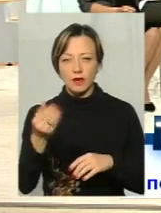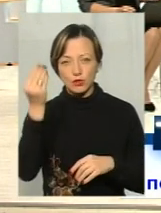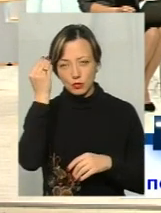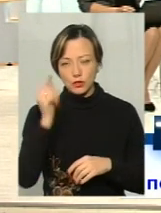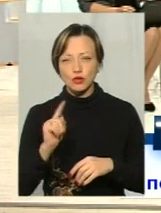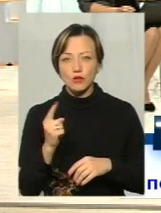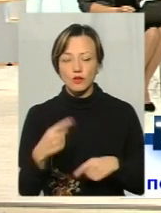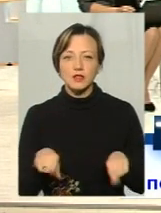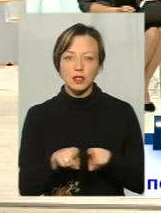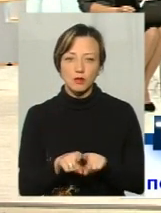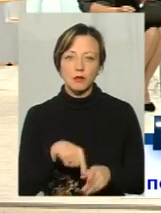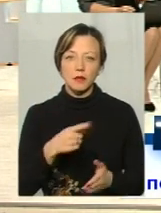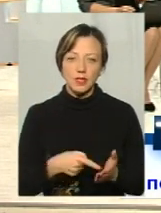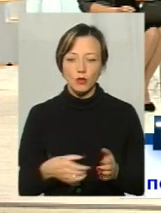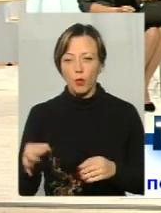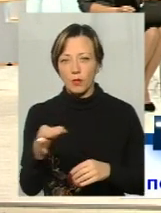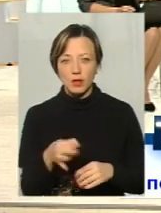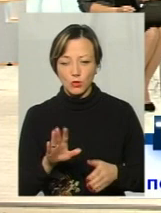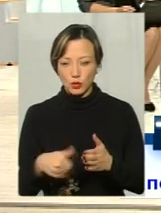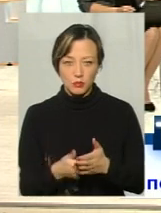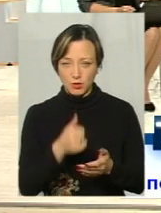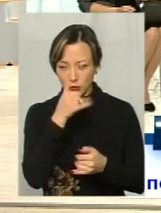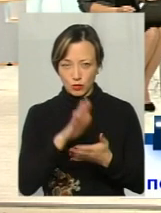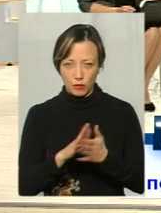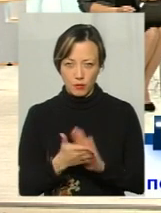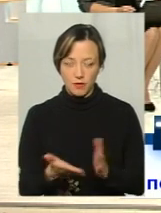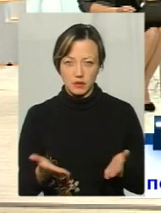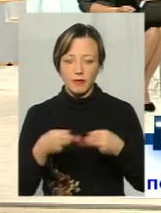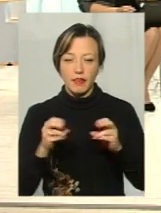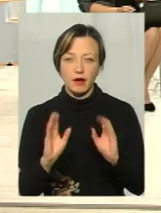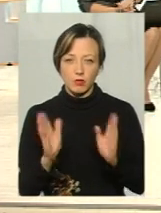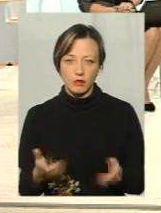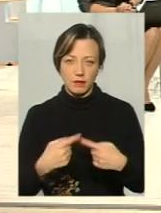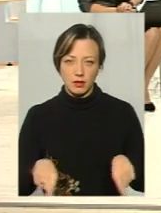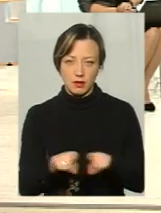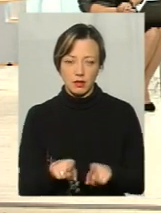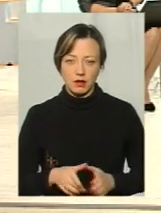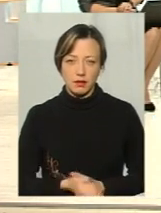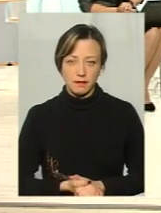думку, чого ж все ж таки місто і область до сих пір не можуть визначитись, де буде відділення?